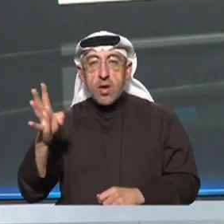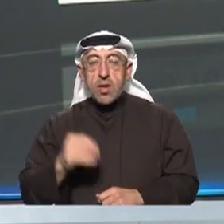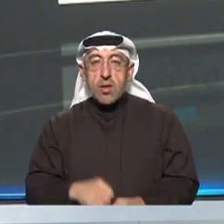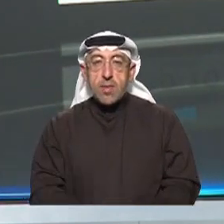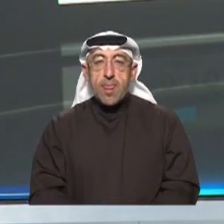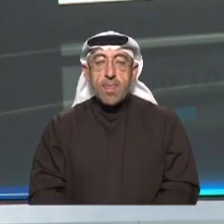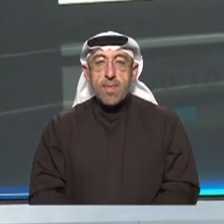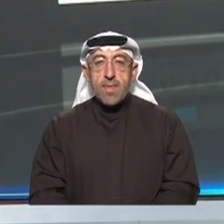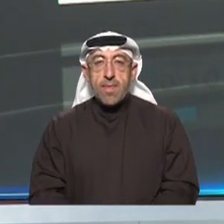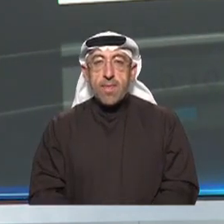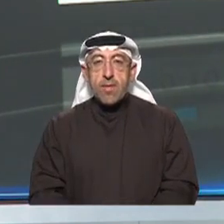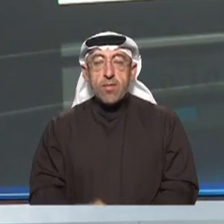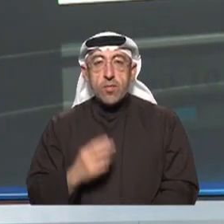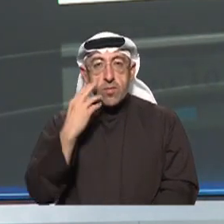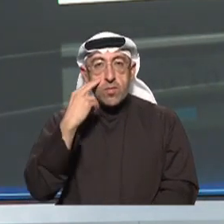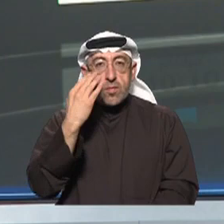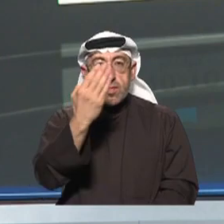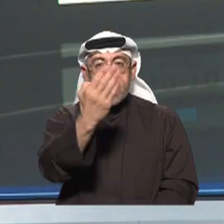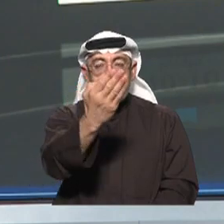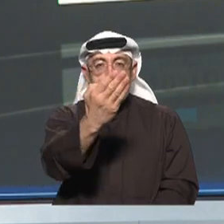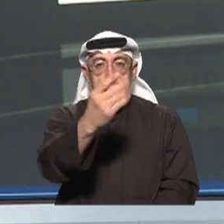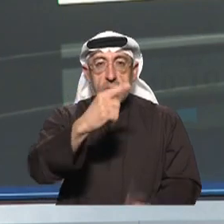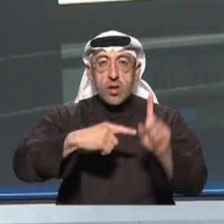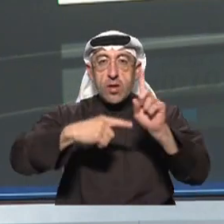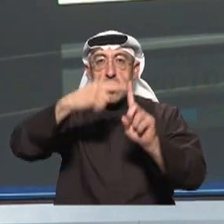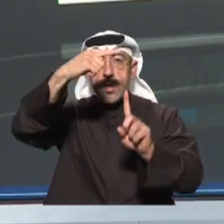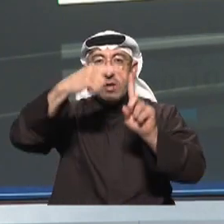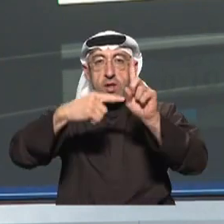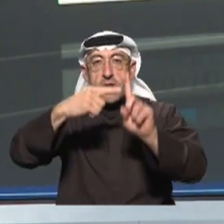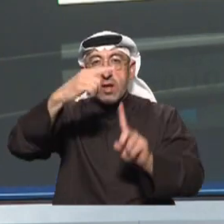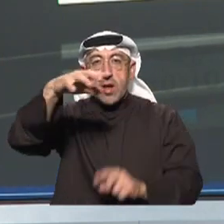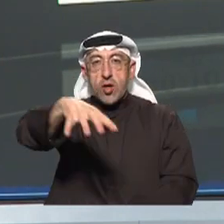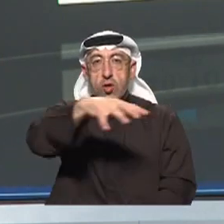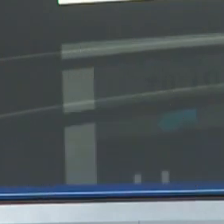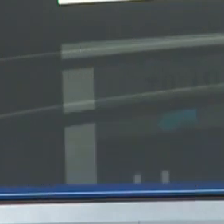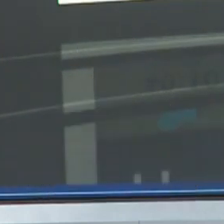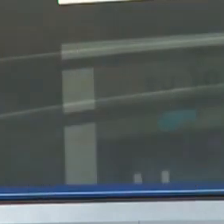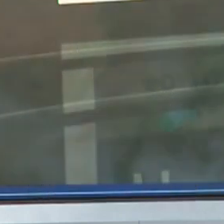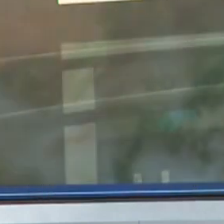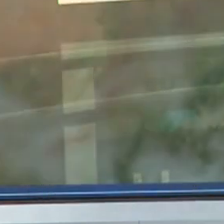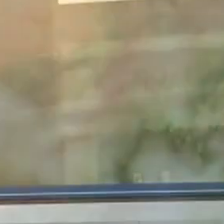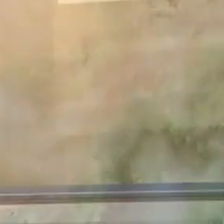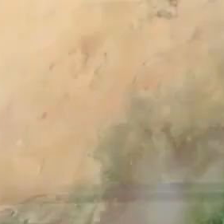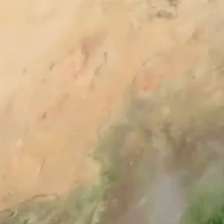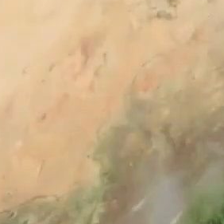أعزائي المشاهدين، والآن نترككم مع درجات الحرارة في بعض العواصم وبلدان العالم.